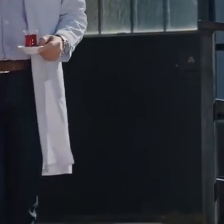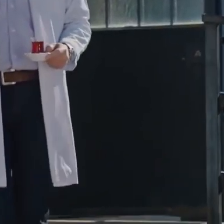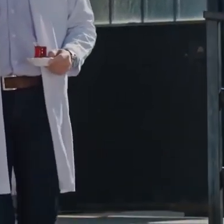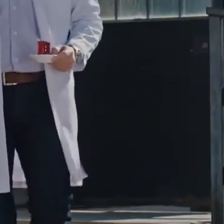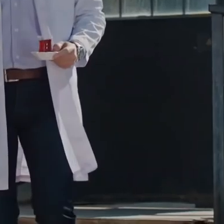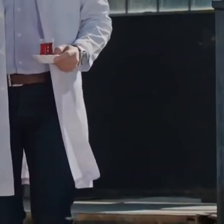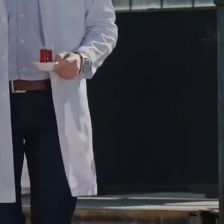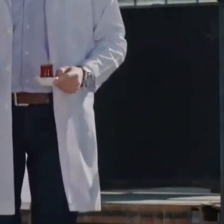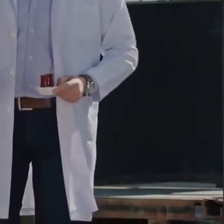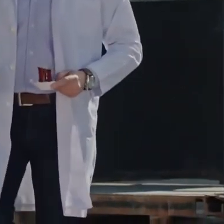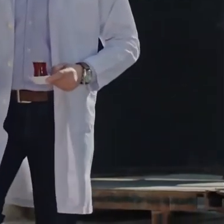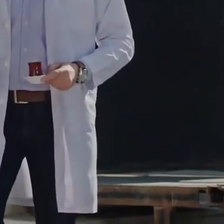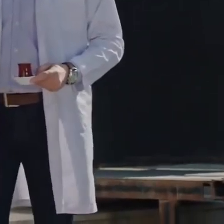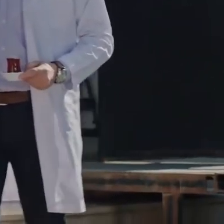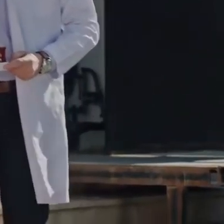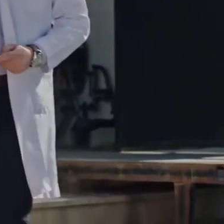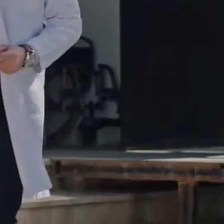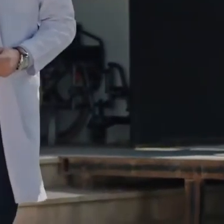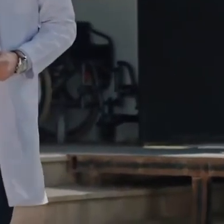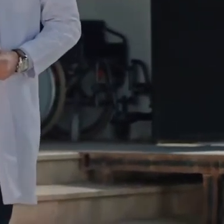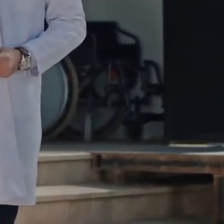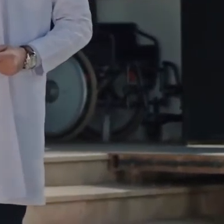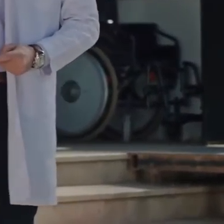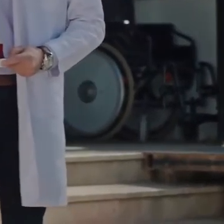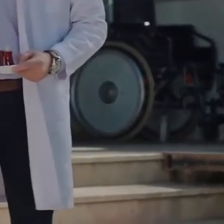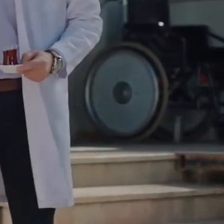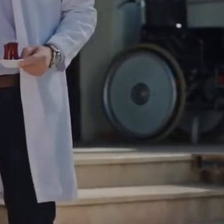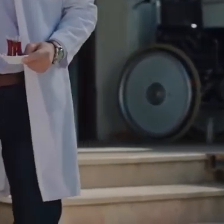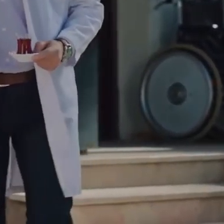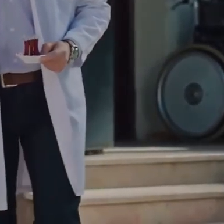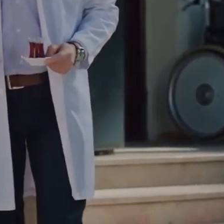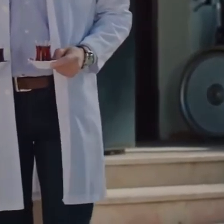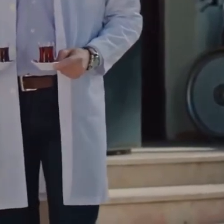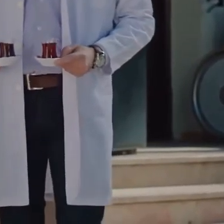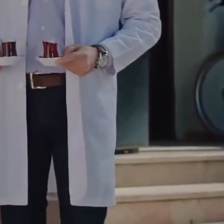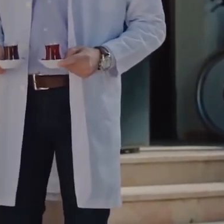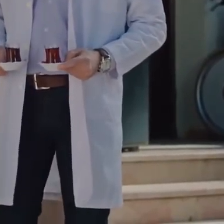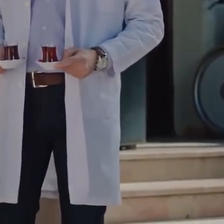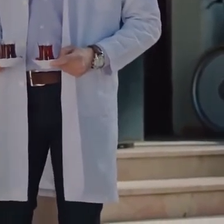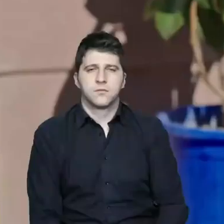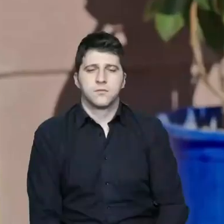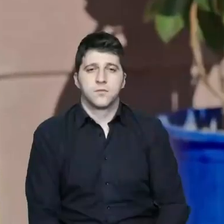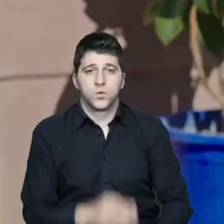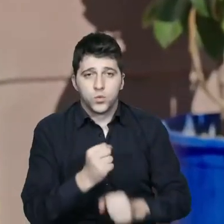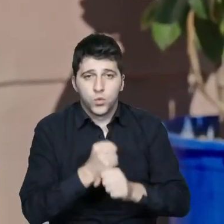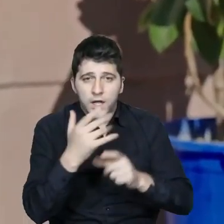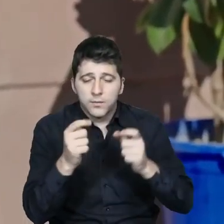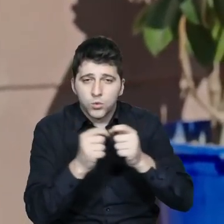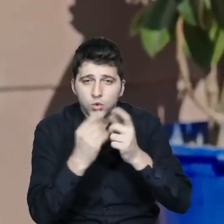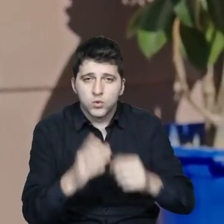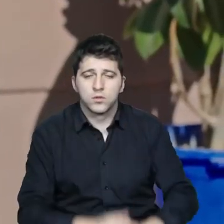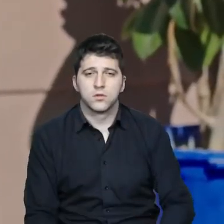üzerinde. Kirli sakallı, zayıf otuzlarının başlarında. Burcu Uğur'u fark etmedi. Günaydın Burcu.